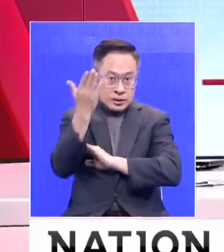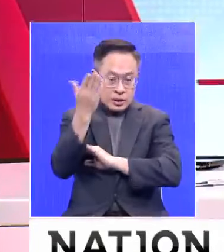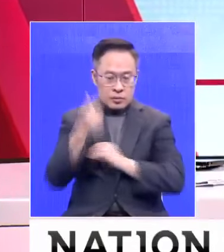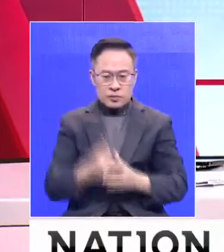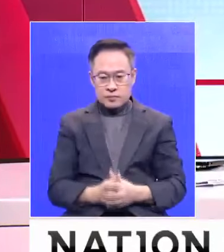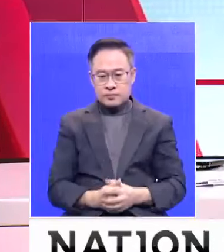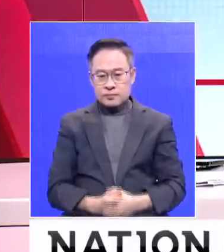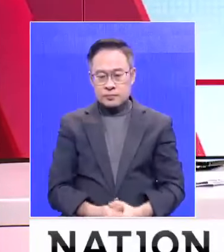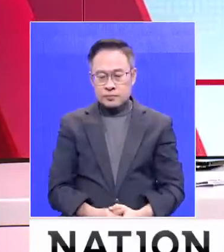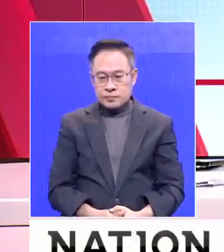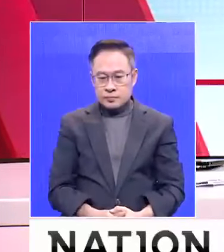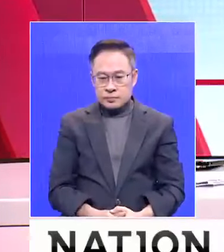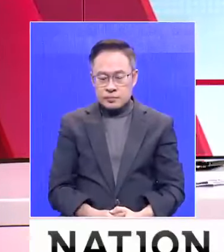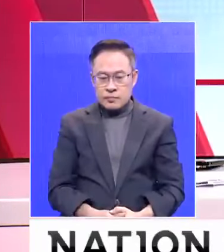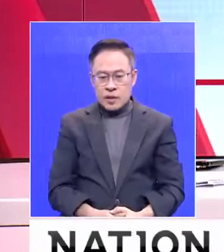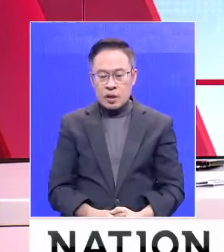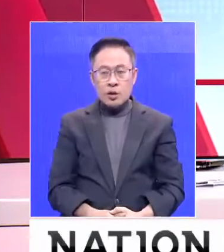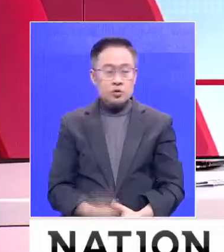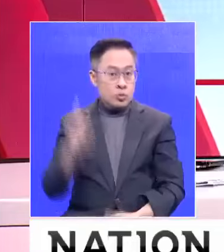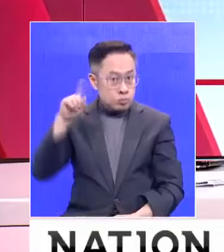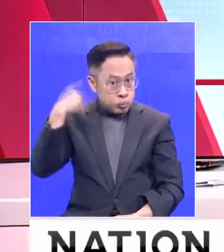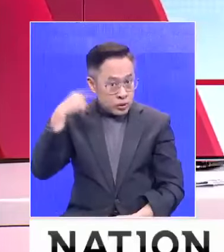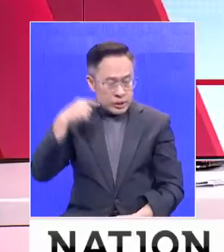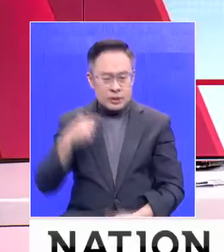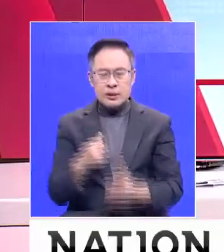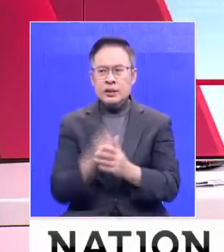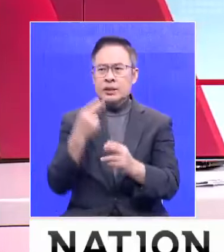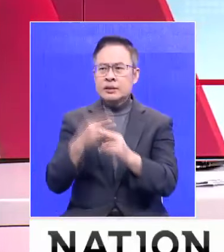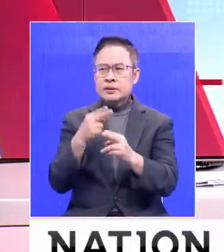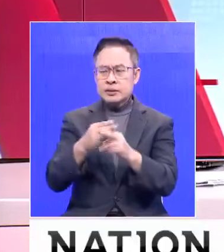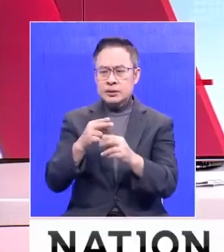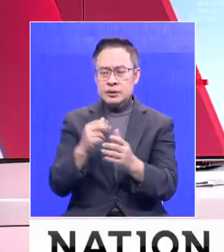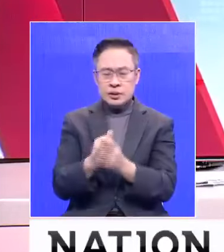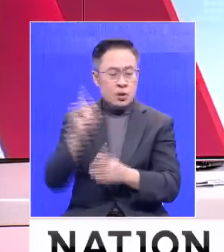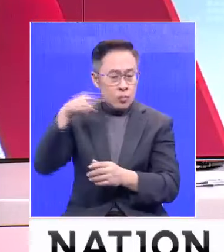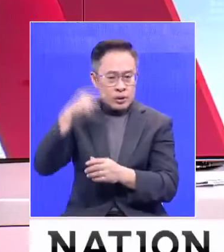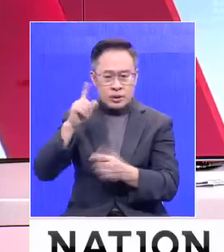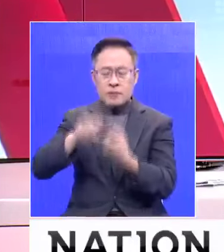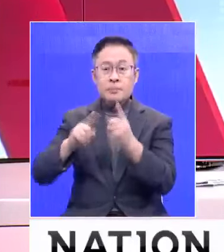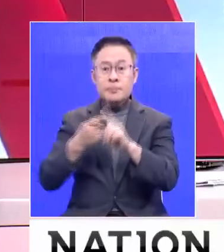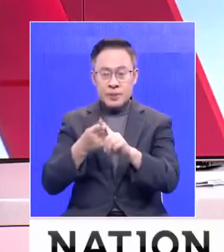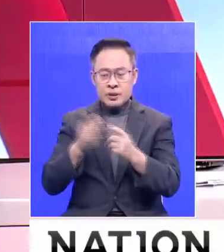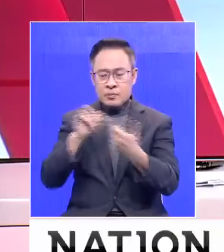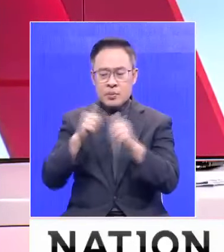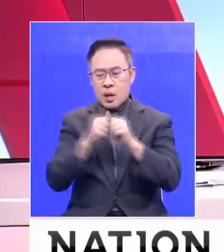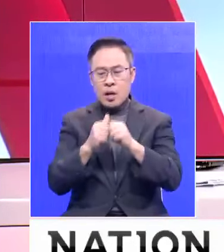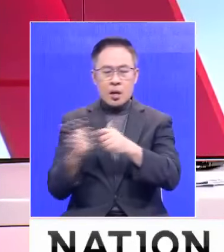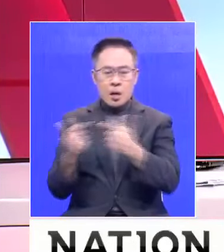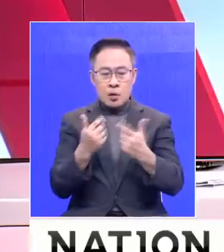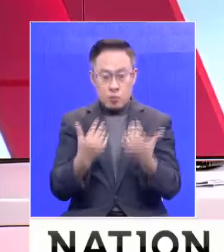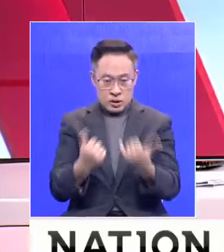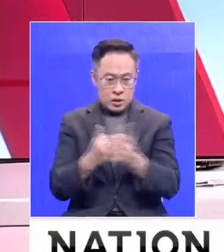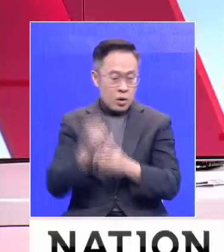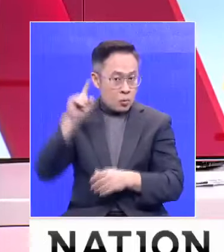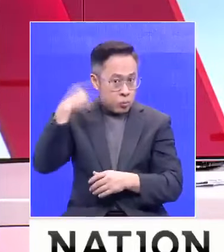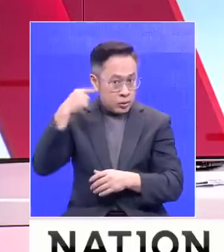ค่ะก็ผู้เสียหายจากการซื้อวุฒิการศึกษาก็คือเป็นคนที่มีประเด็นกับคุณต้นอ้อเนี่ยแหละค่ะวันนี้เองเขาก็